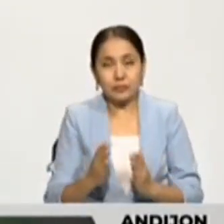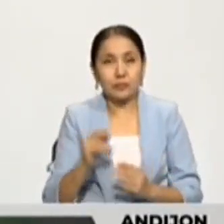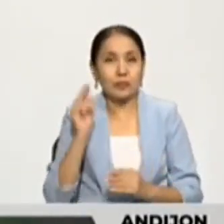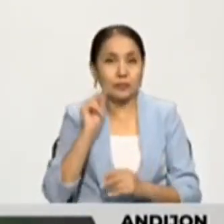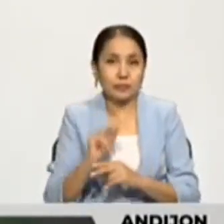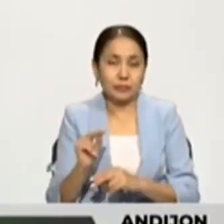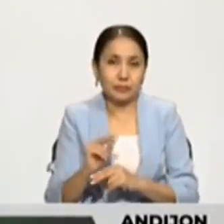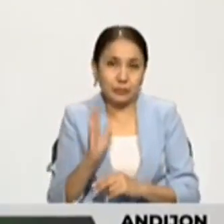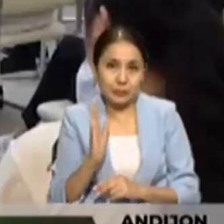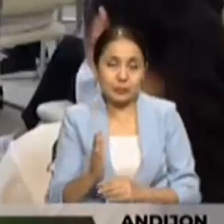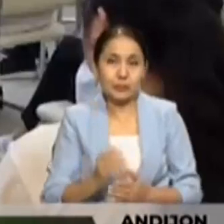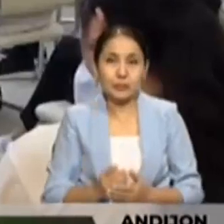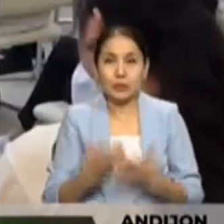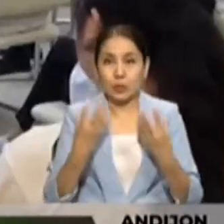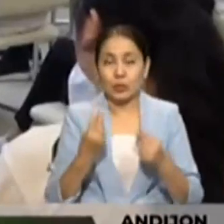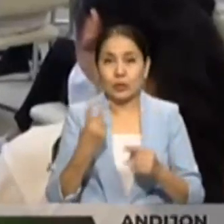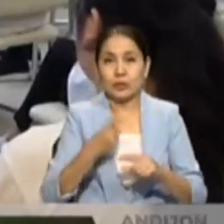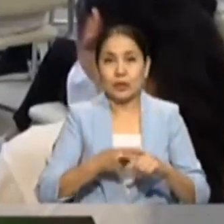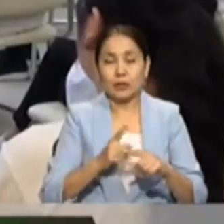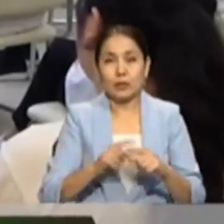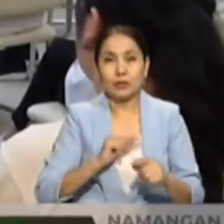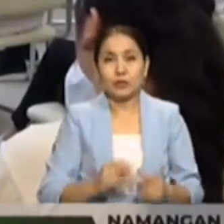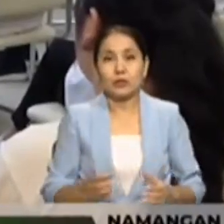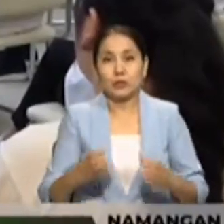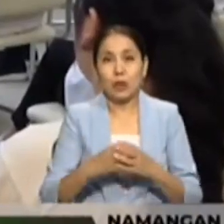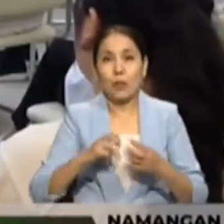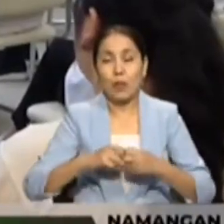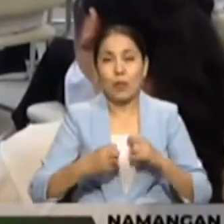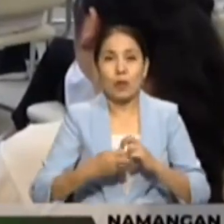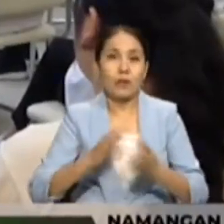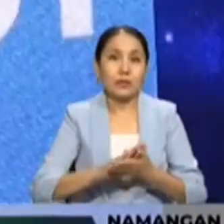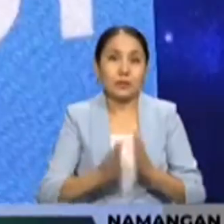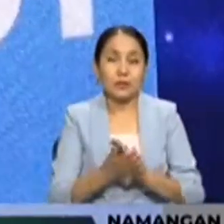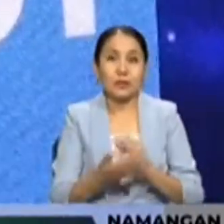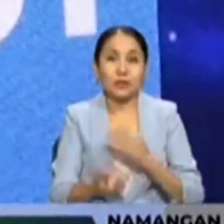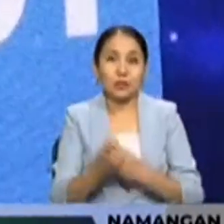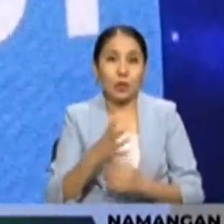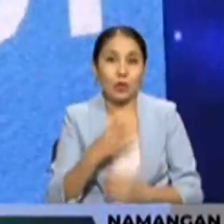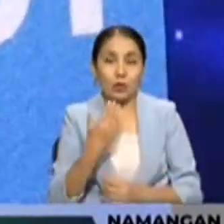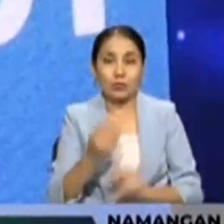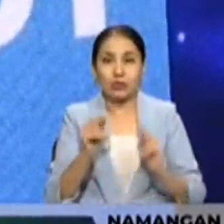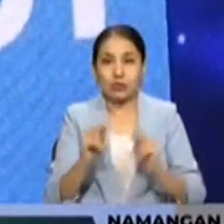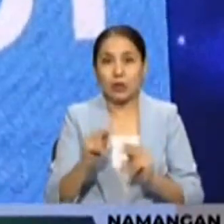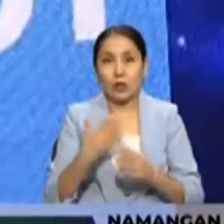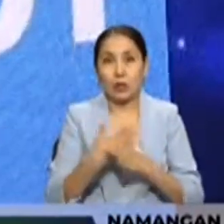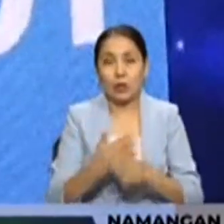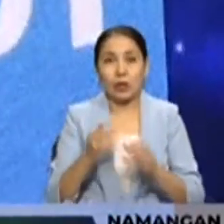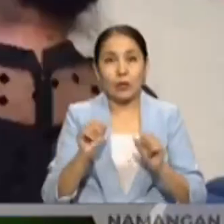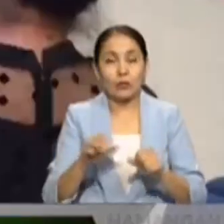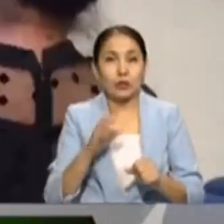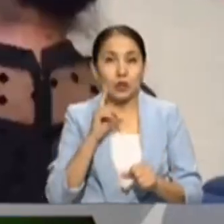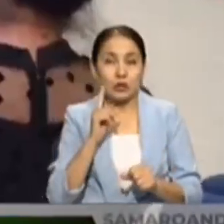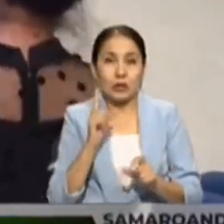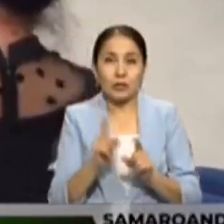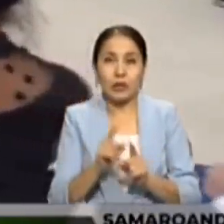o'qitib beraman deyapti endi. Kunning ikkinchi yarimida ishchi guruh rahbari muammoli vaziyatlarga tushib qolgan va chindan ham ko'makka muhtoj bo'lgan